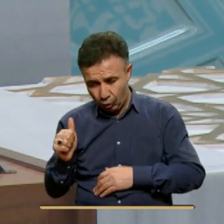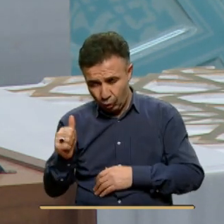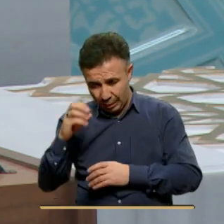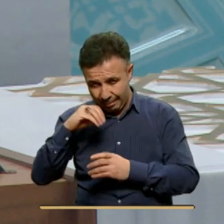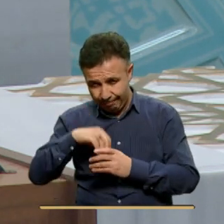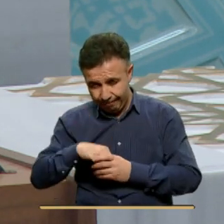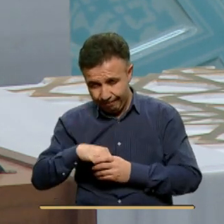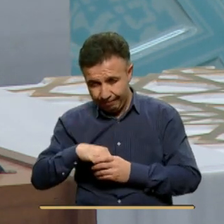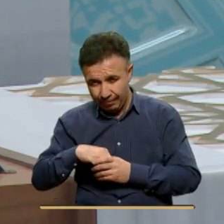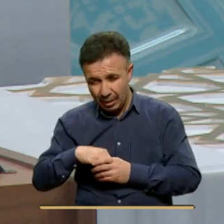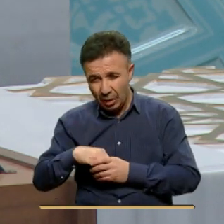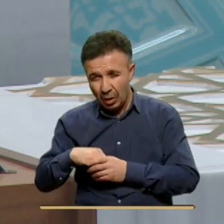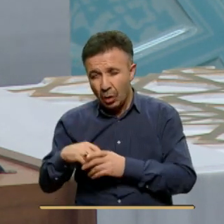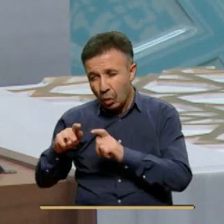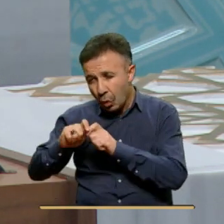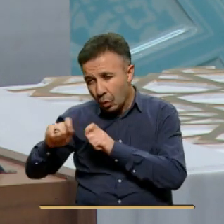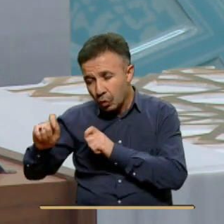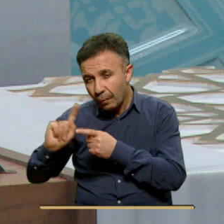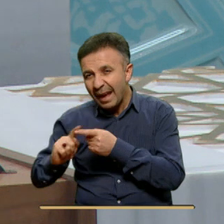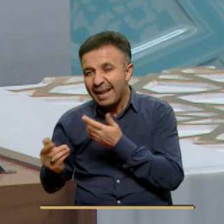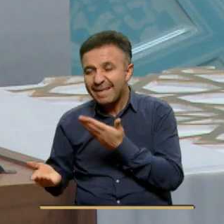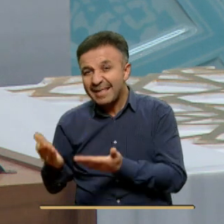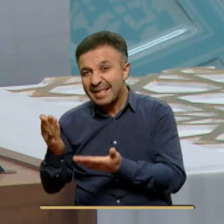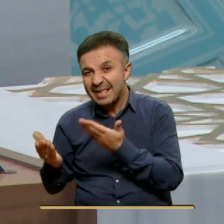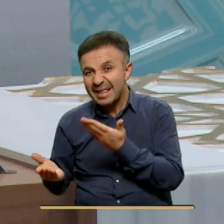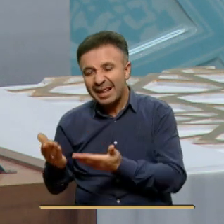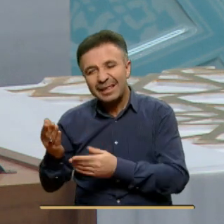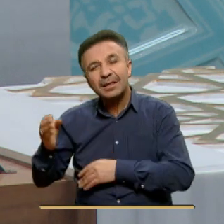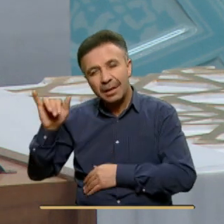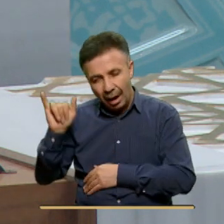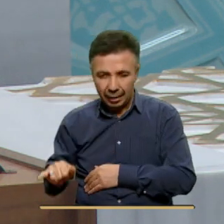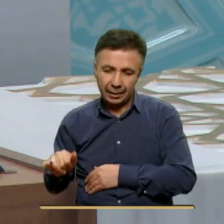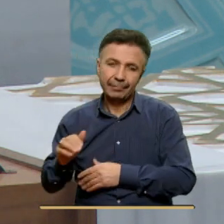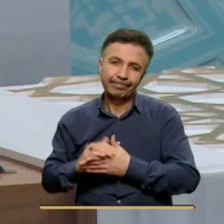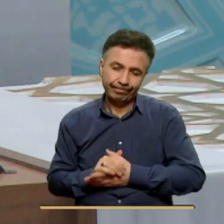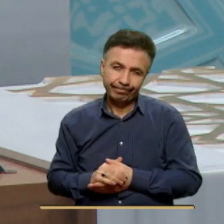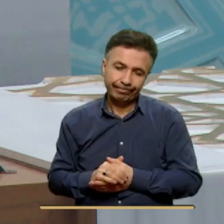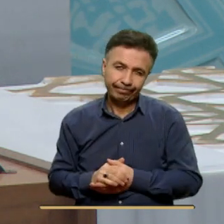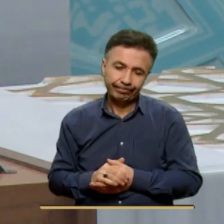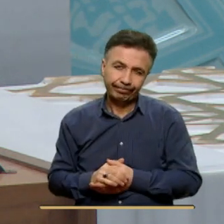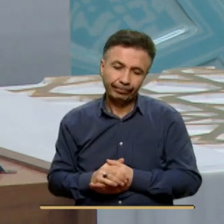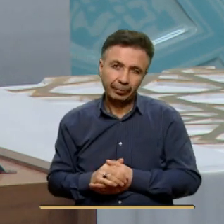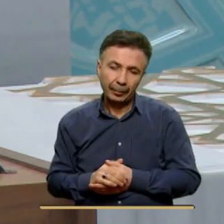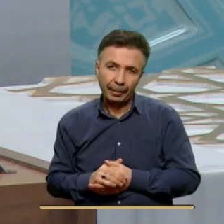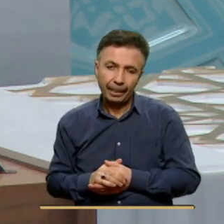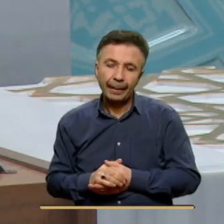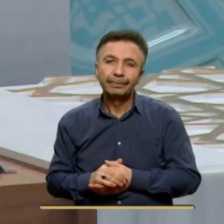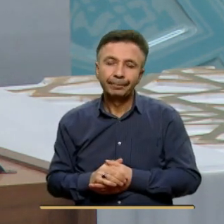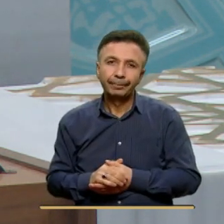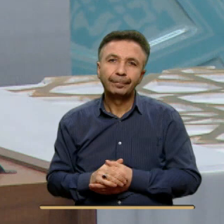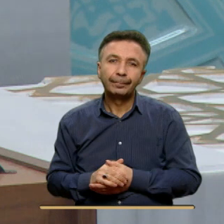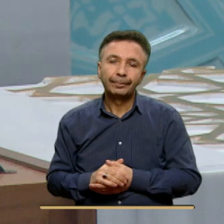ölçü ve tartı haktır. Femen thagulet mevazinuhu feulaike humul